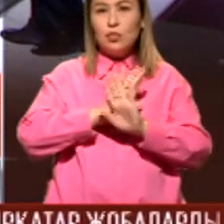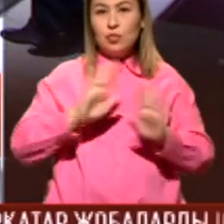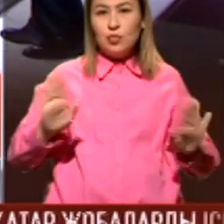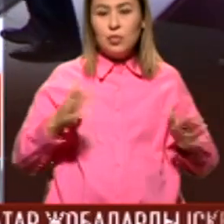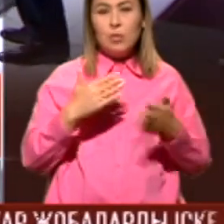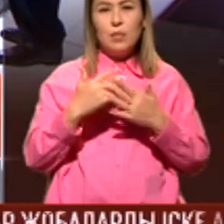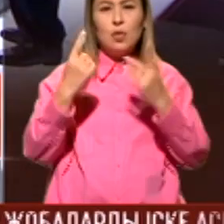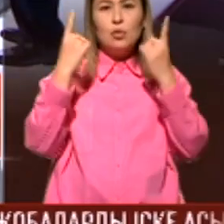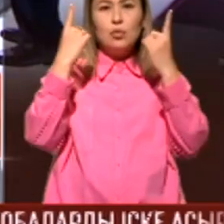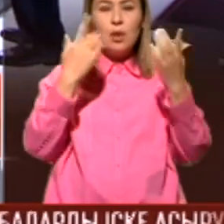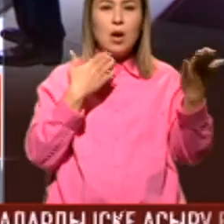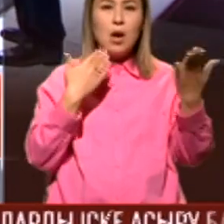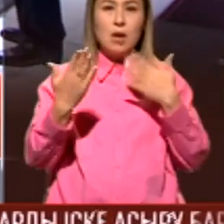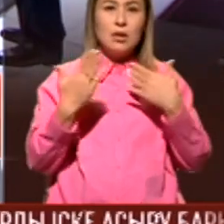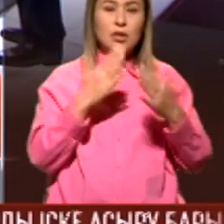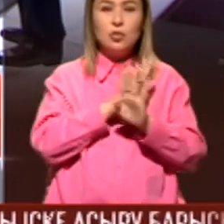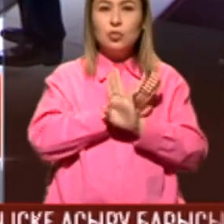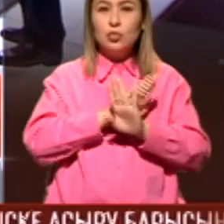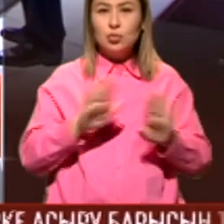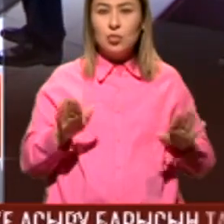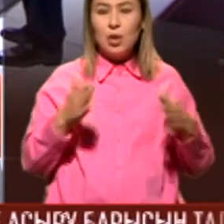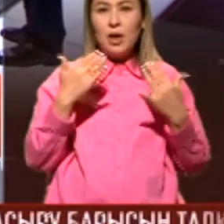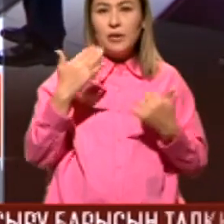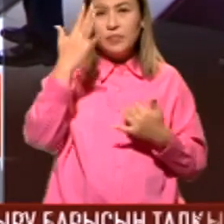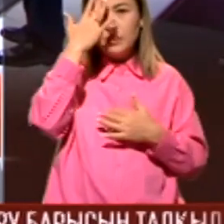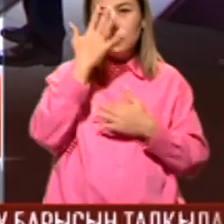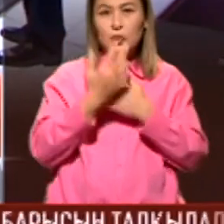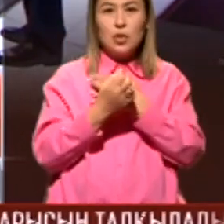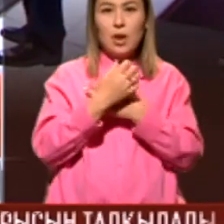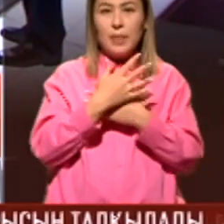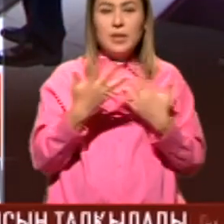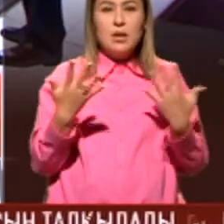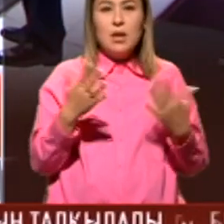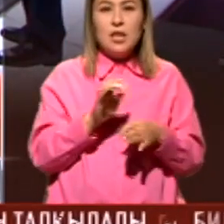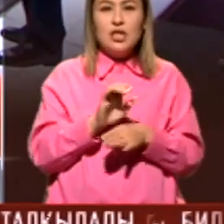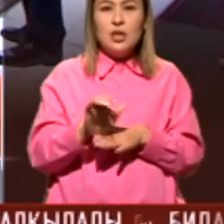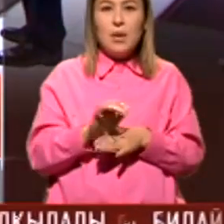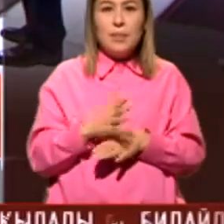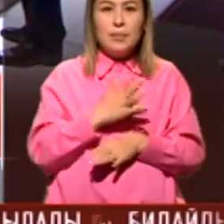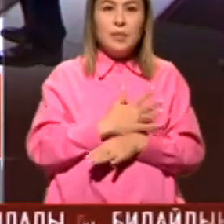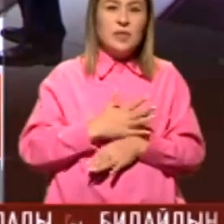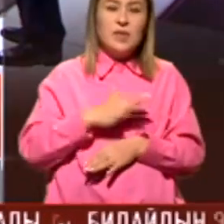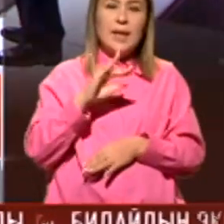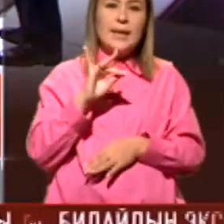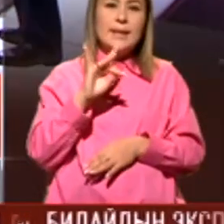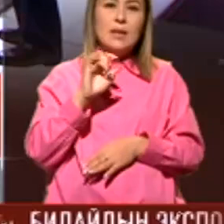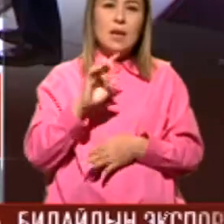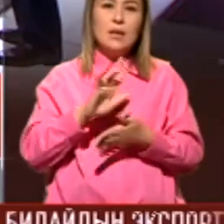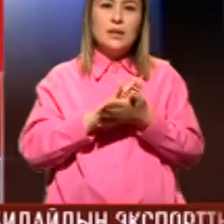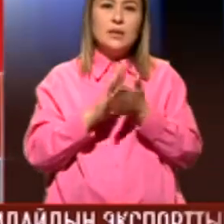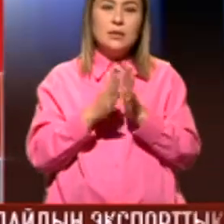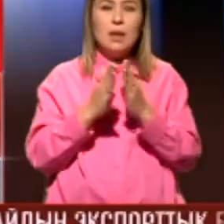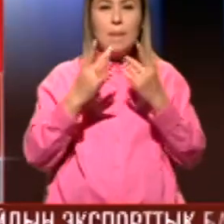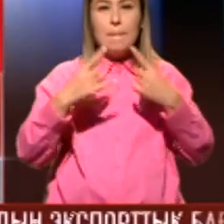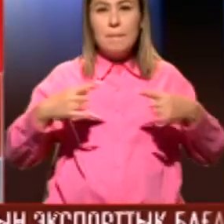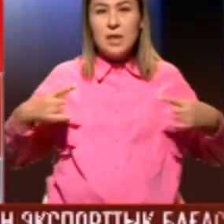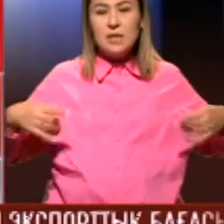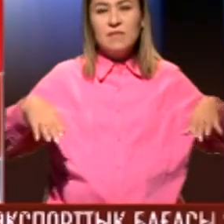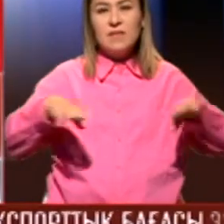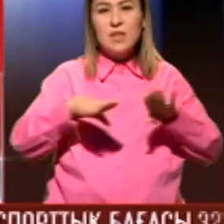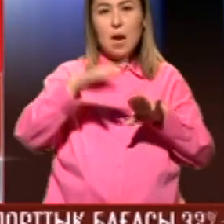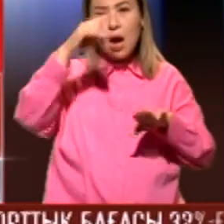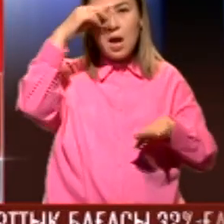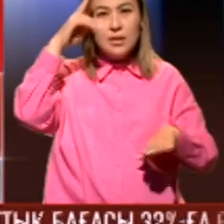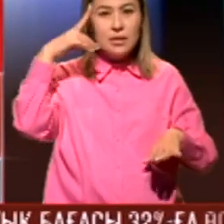үлкен бір қатынас жоқ. Оның өзі қазір мұнайымызды қалай шығарамыз деп басымыз қатып жатыр. İran мен де келісіп жатырмыз, басқа мен де Әзербайжан